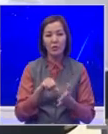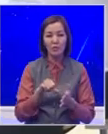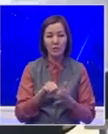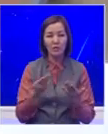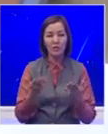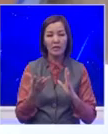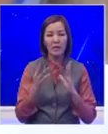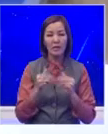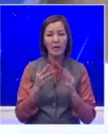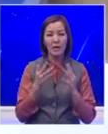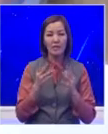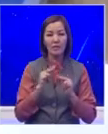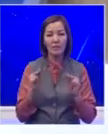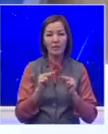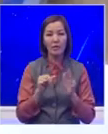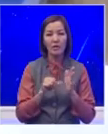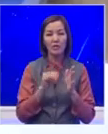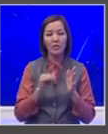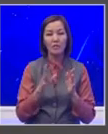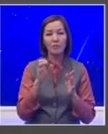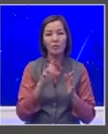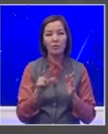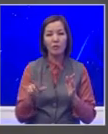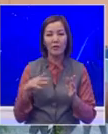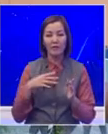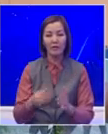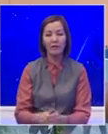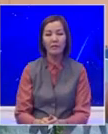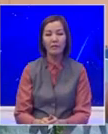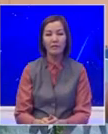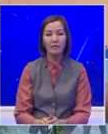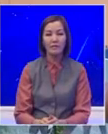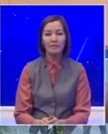количество педагогов составляет 6500 человек